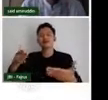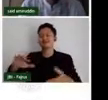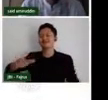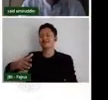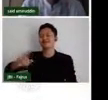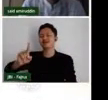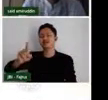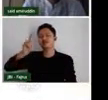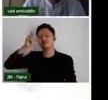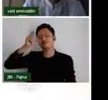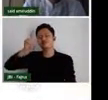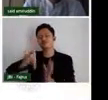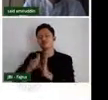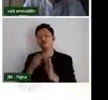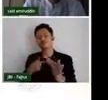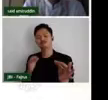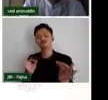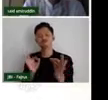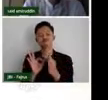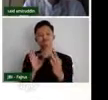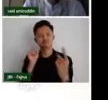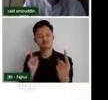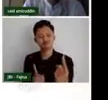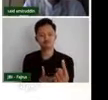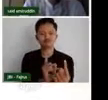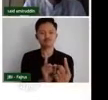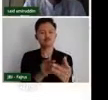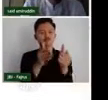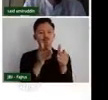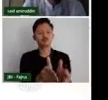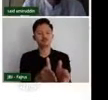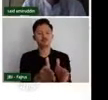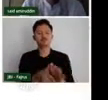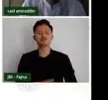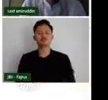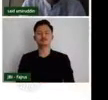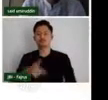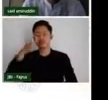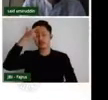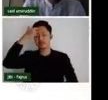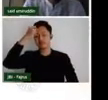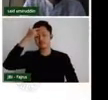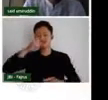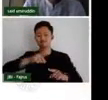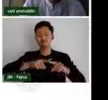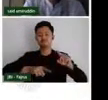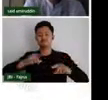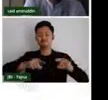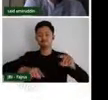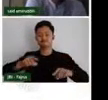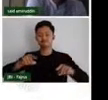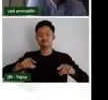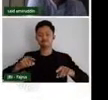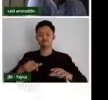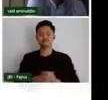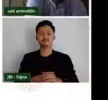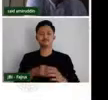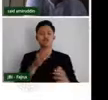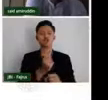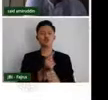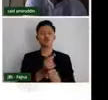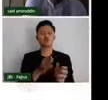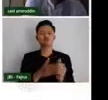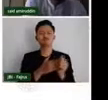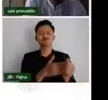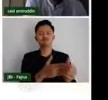kita dekati secara khusus gitu. Jadi dalam proses pembelajaran diferensiasi ini mungkin guru lebih banyak melakukan bimbingan di kelompok-kelompok